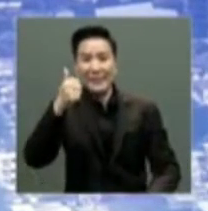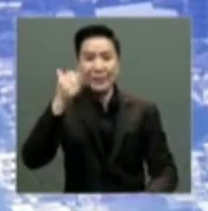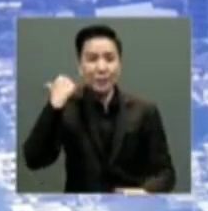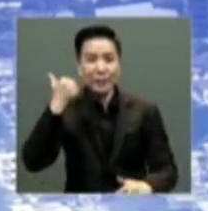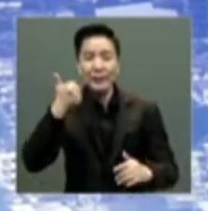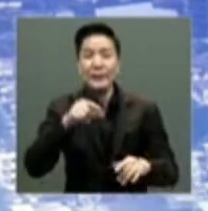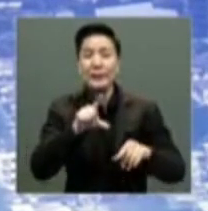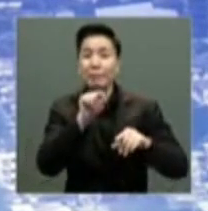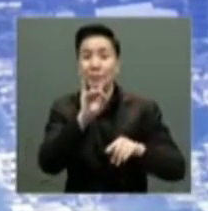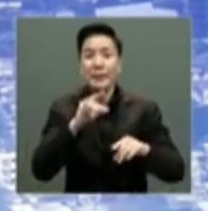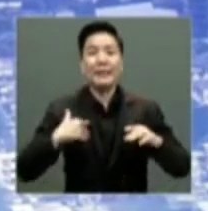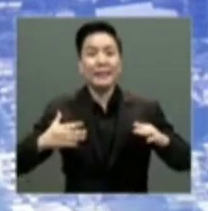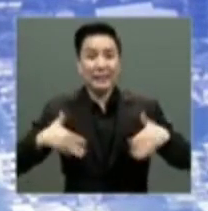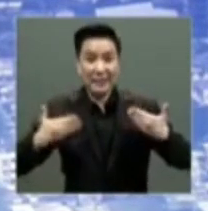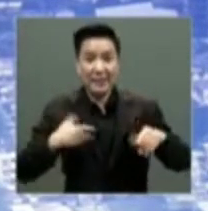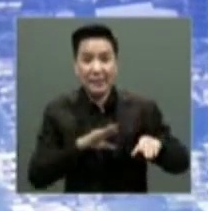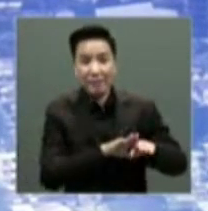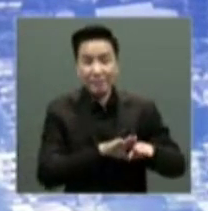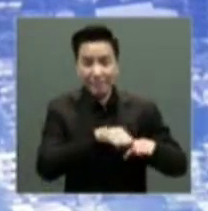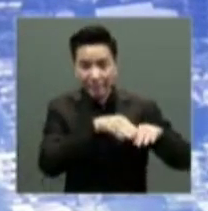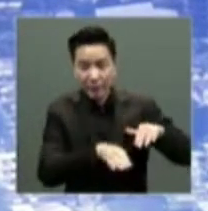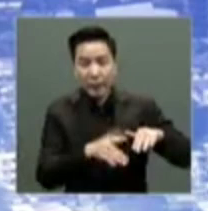นะครับเราจะเห็นภาพขึ้นลงๆอย่างเงี้ยหลายคนบอกว่าเมื่อวันที่ดีใจลงมา28